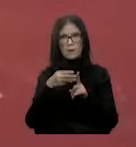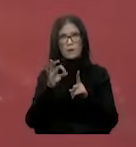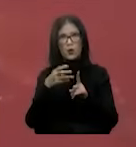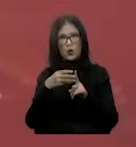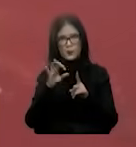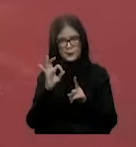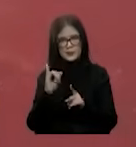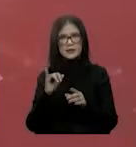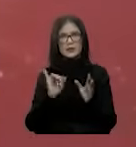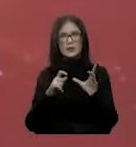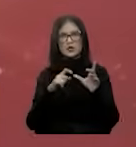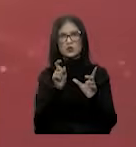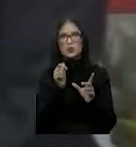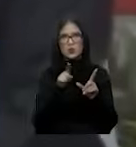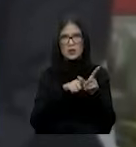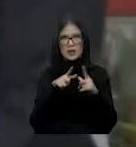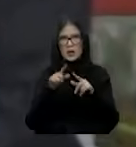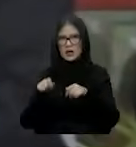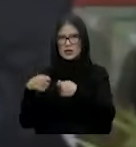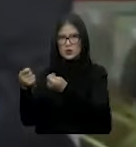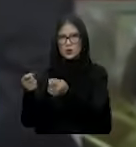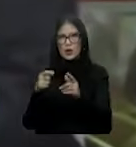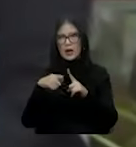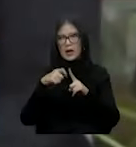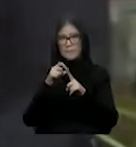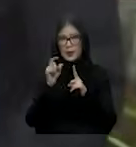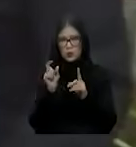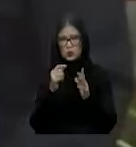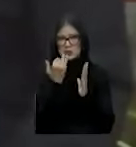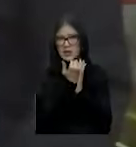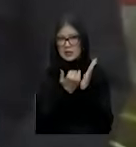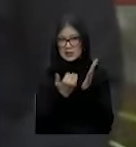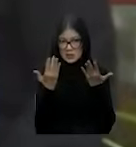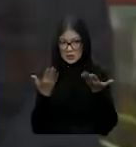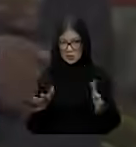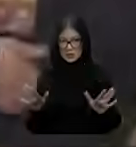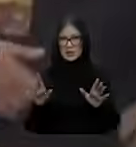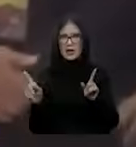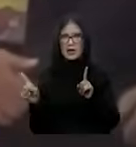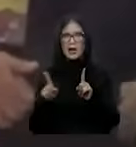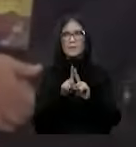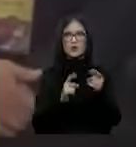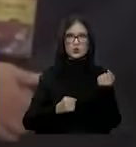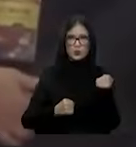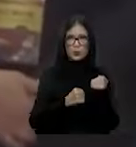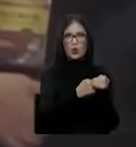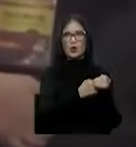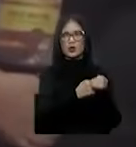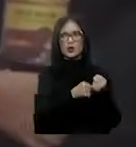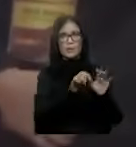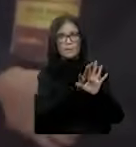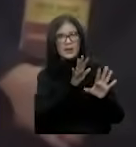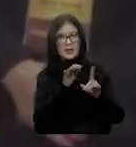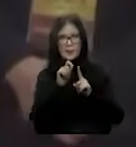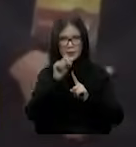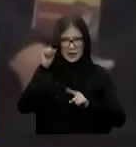ke KPU Sumatera Utara. Usai dinyatakan memenuhi persyaratan oleh KPU setempat, pasangan yang didukung Partai Berlambang Raja Wali mengembangkan sayap ini